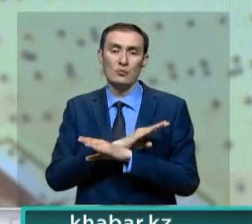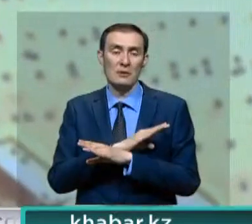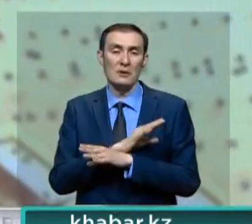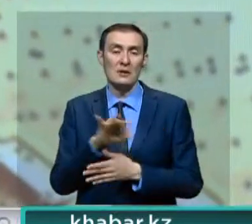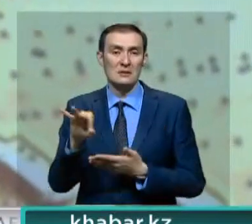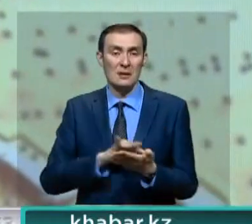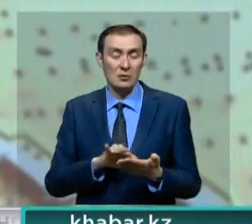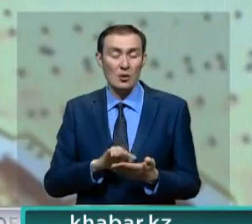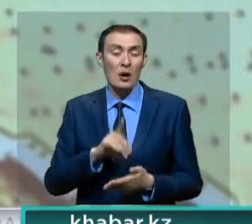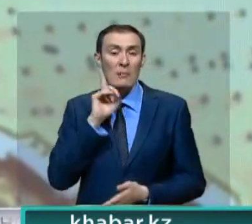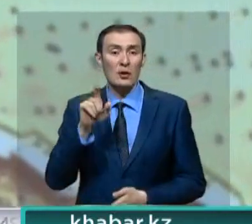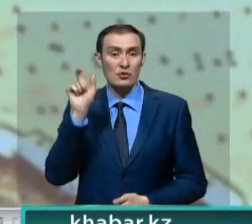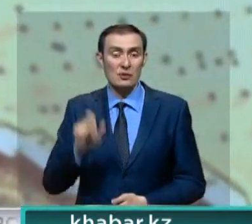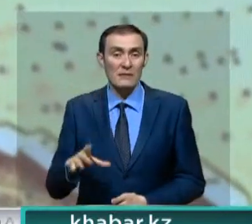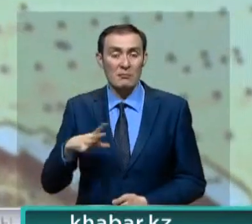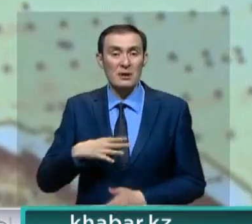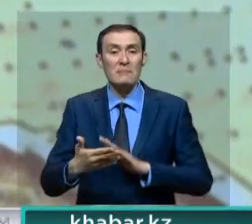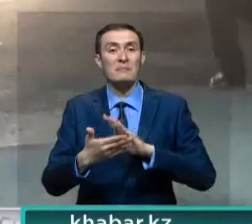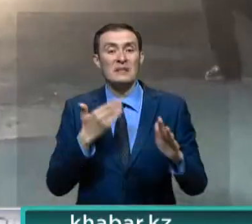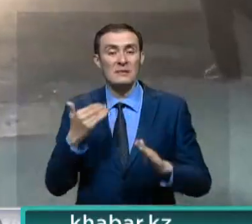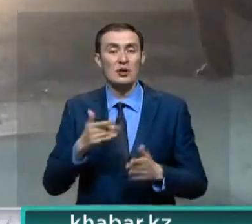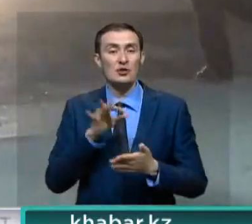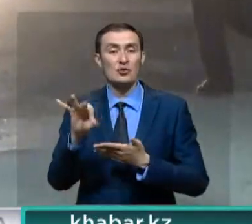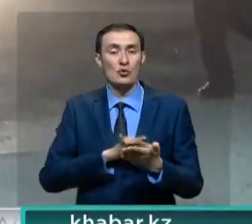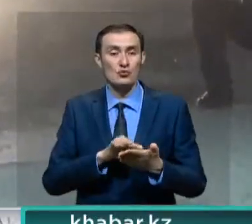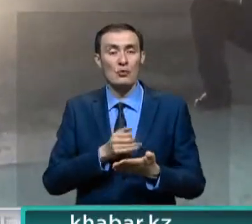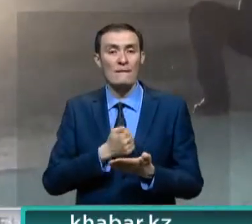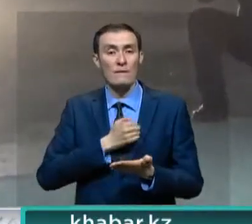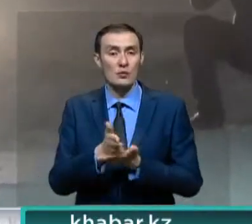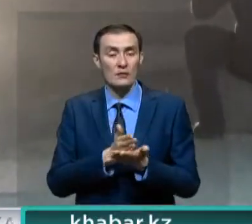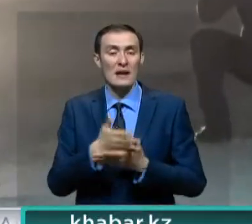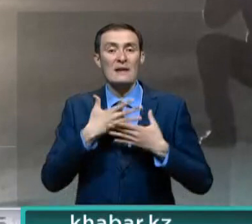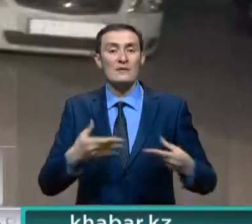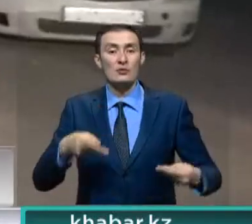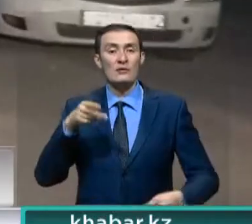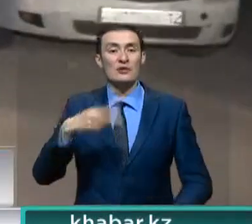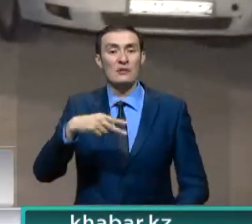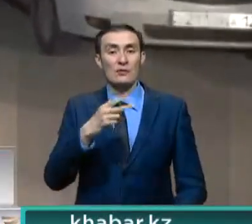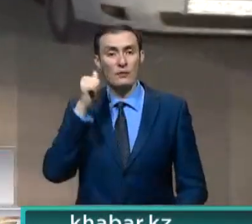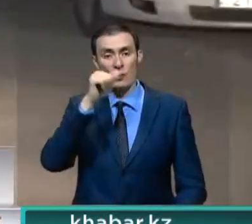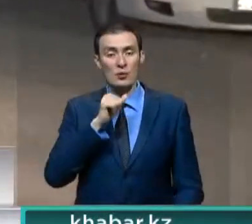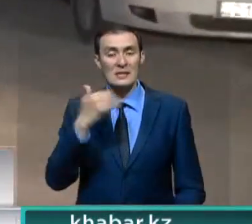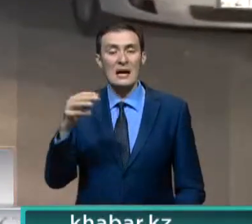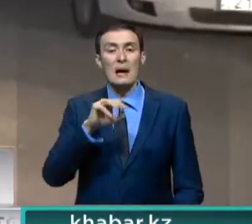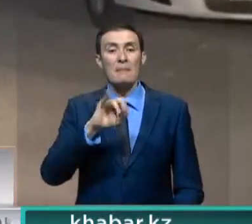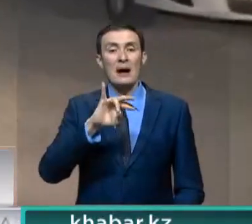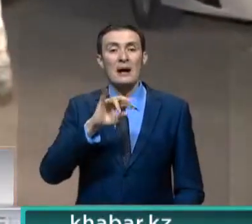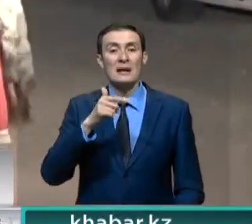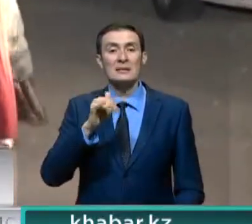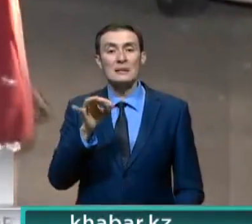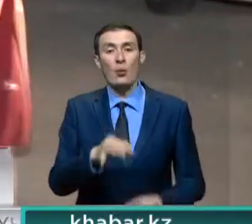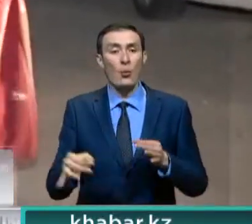приходя в сознание. Молодой человек был призван на срочную воинскую службу весной 2022 года из Мангистауской